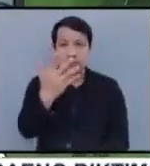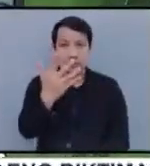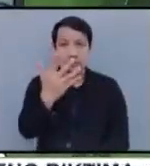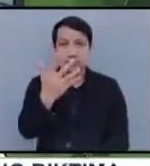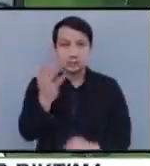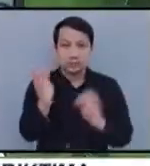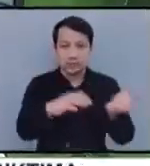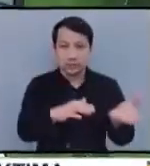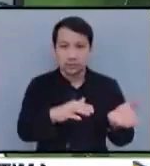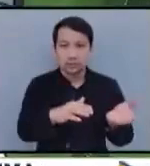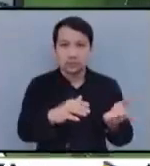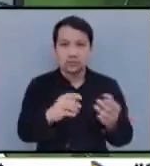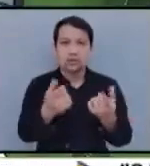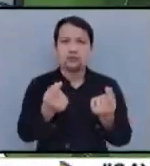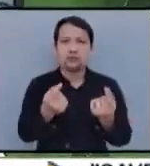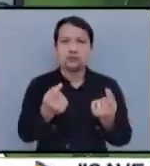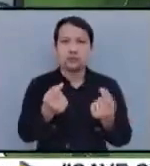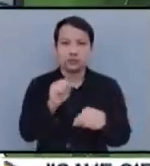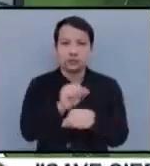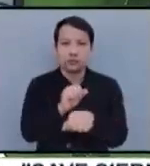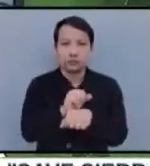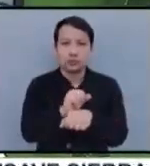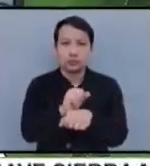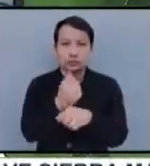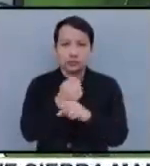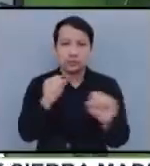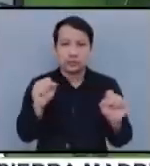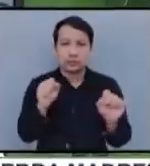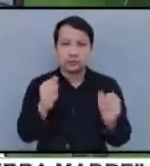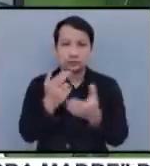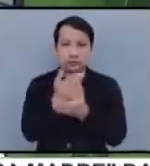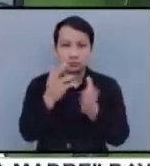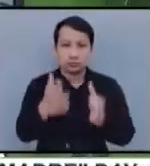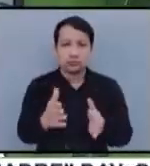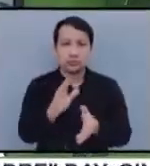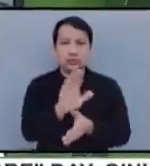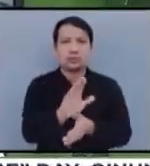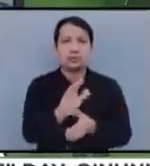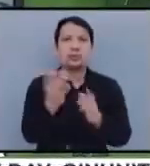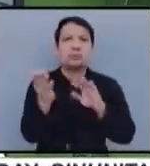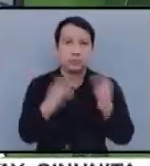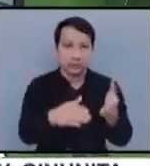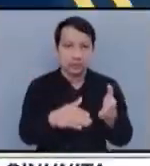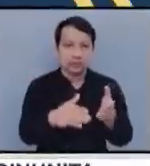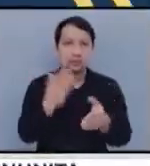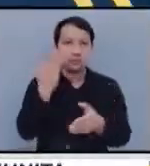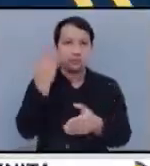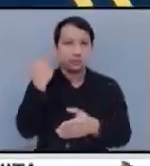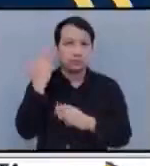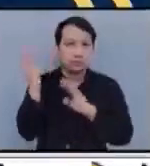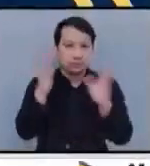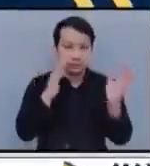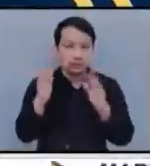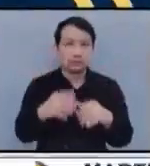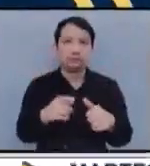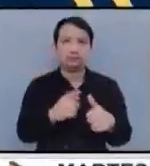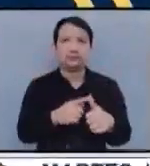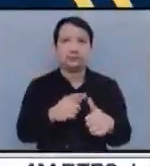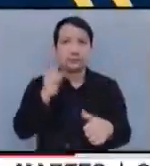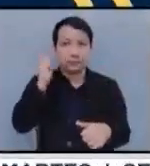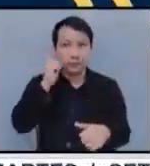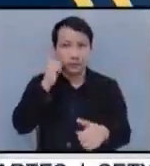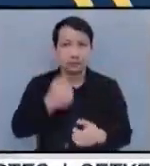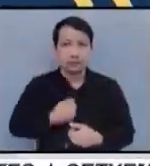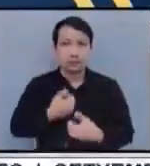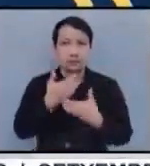sa Sitio Galas, Barangay Cambias, San Miguel, Bulacan sa kasagsagan ng Bagyong Karding. Ayon kay Zubiri, ang